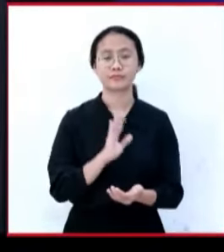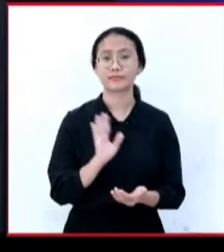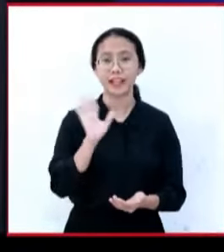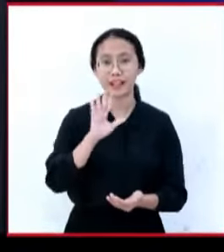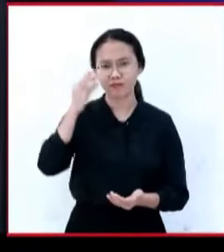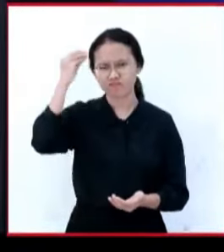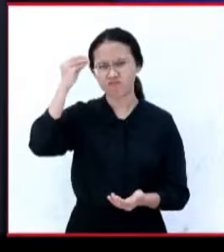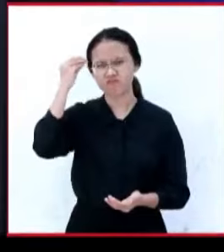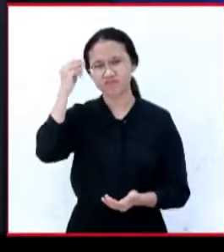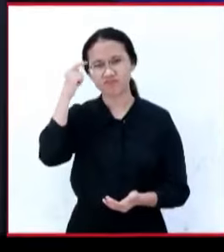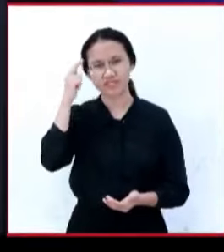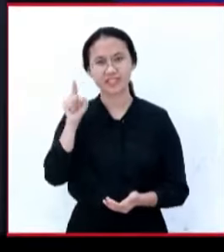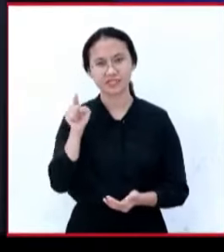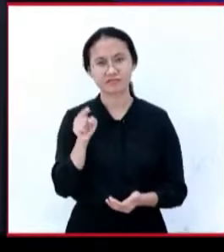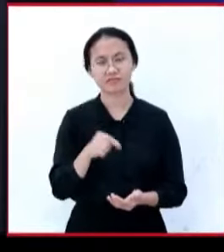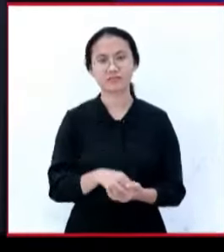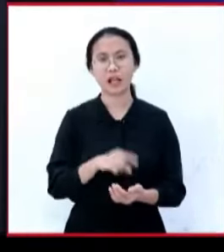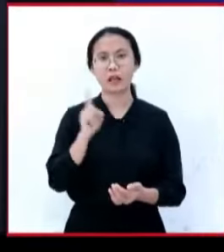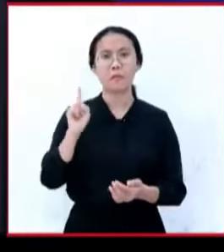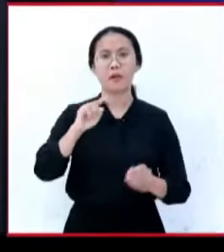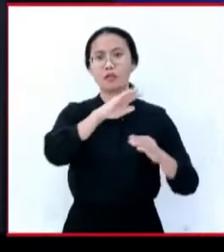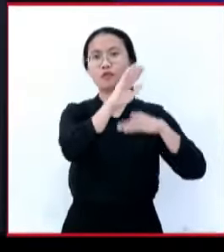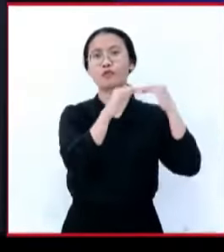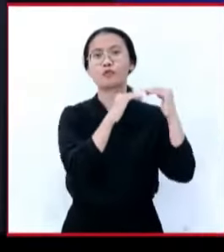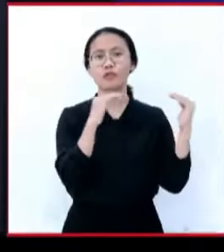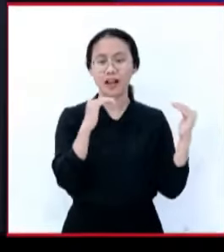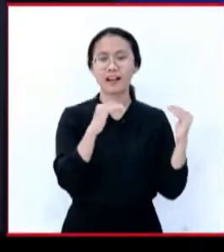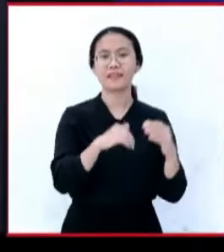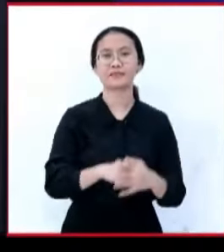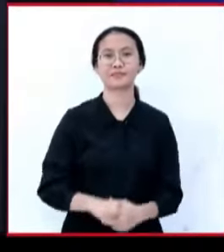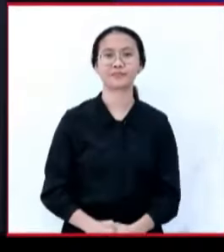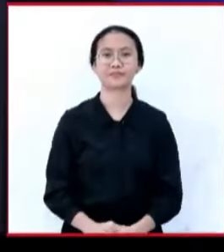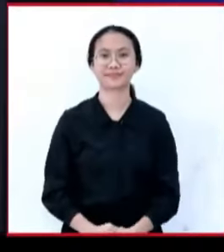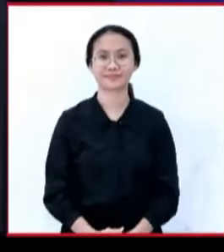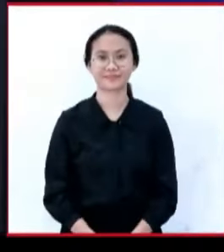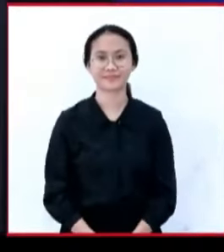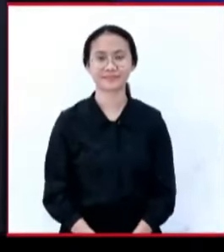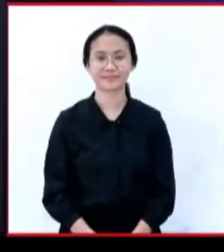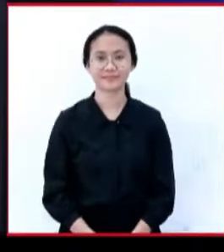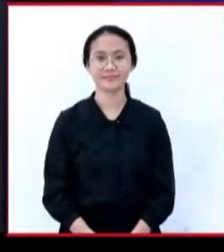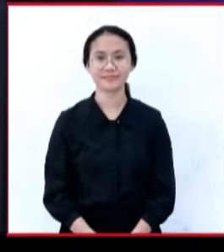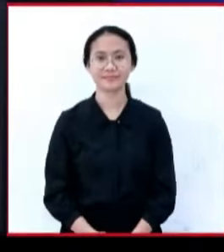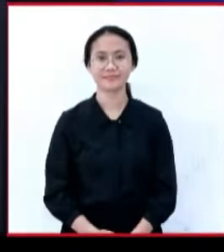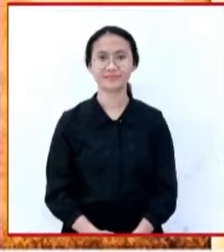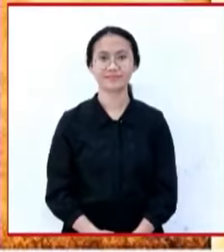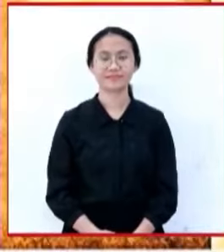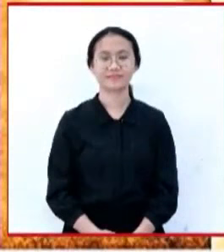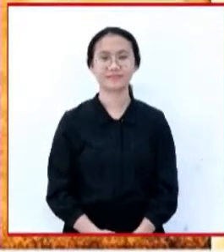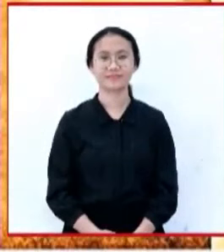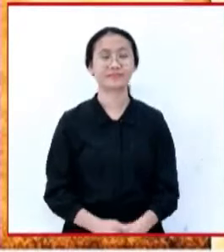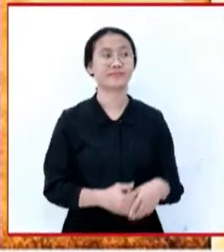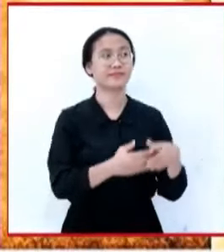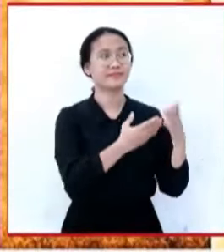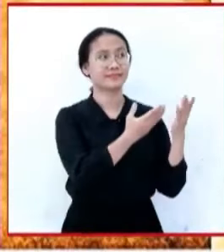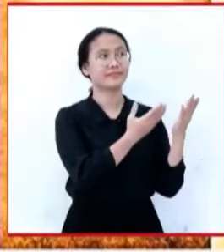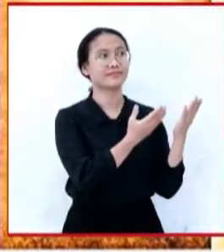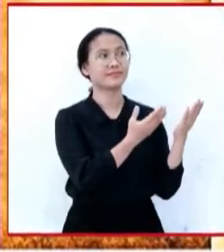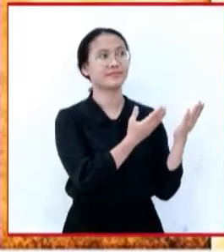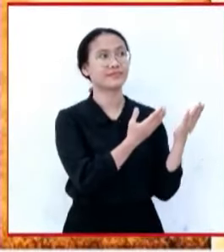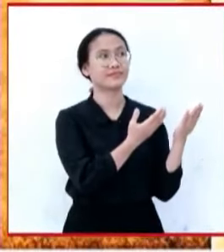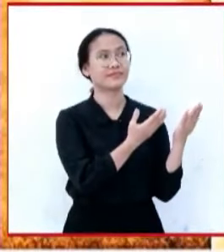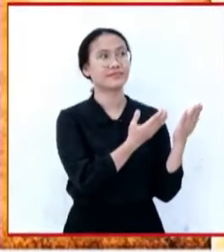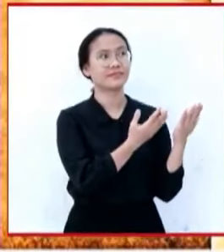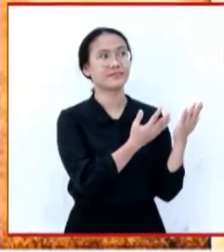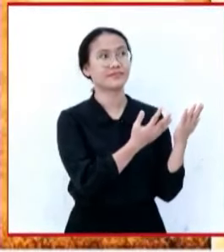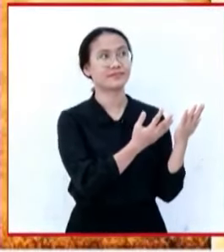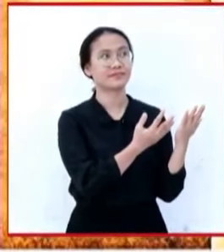pusing-pusing Kenapa karena ada malaikat yang membawa saudara Lukas 19:22 kemudian matilah orang